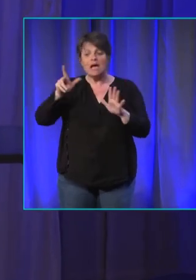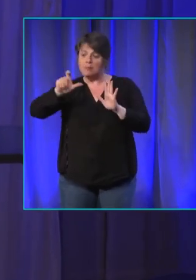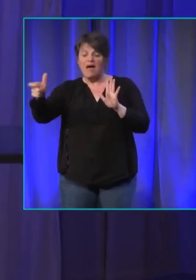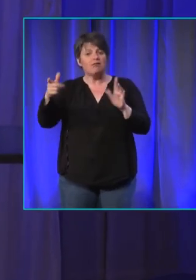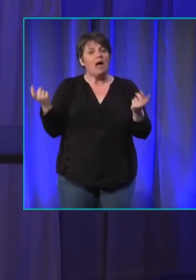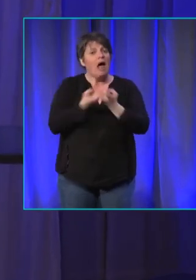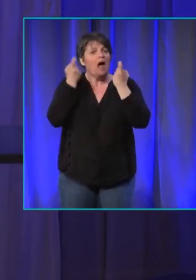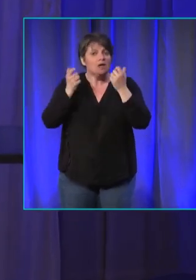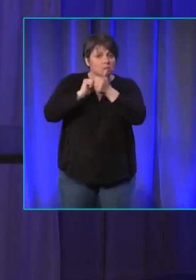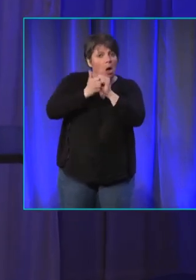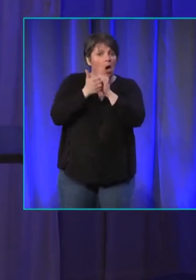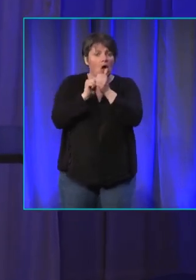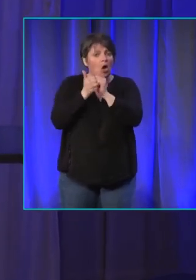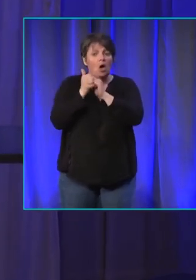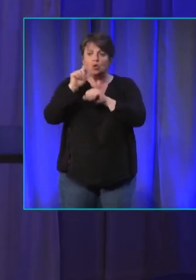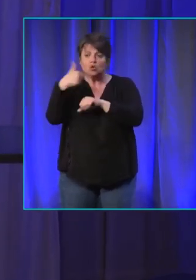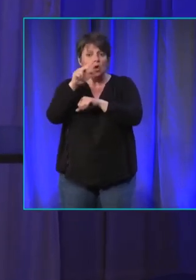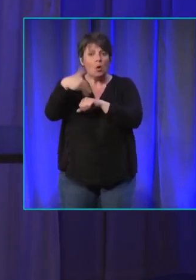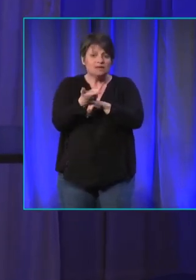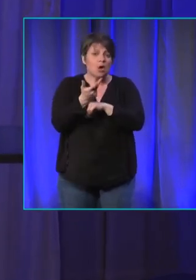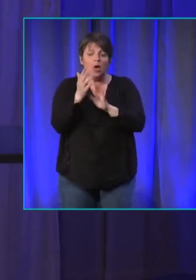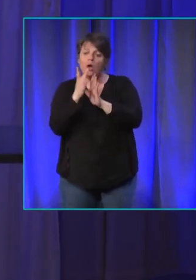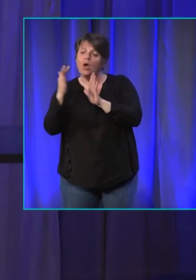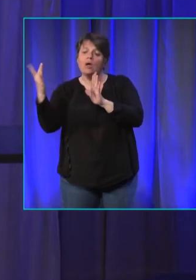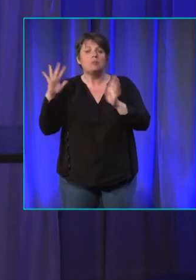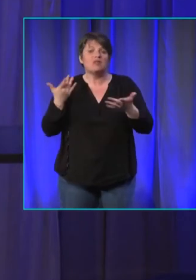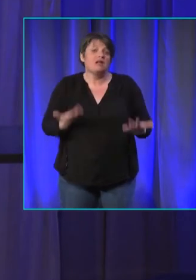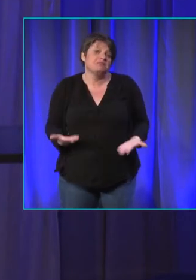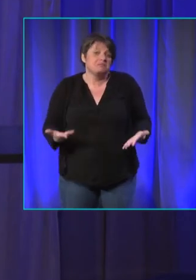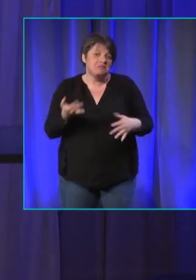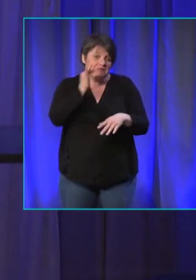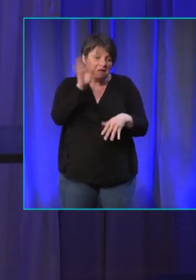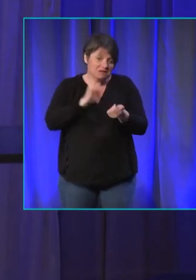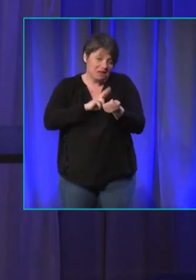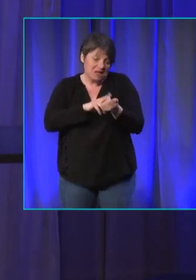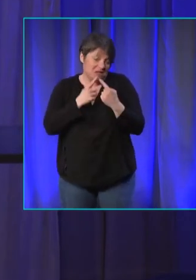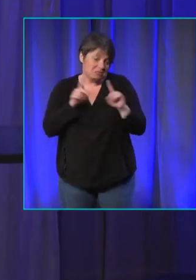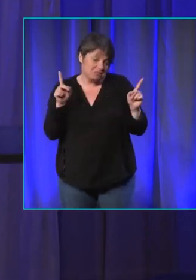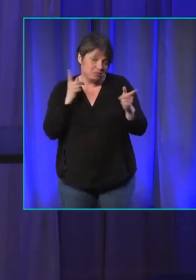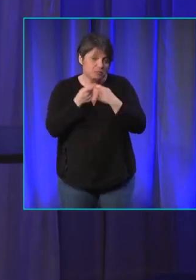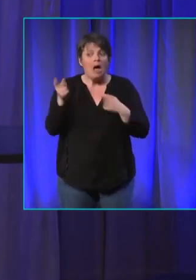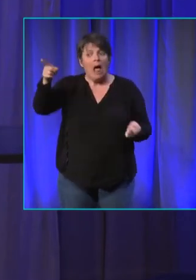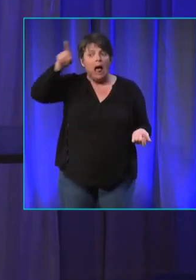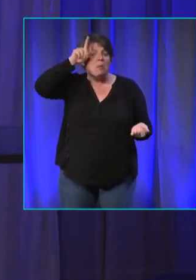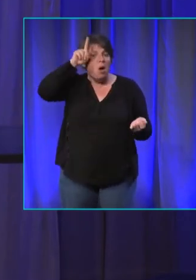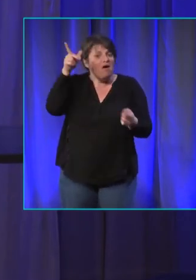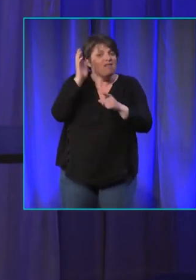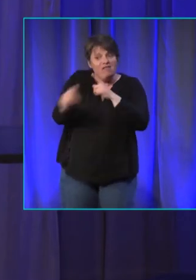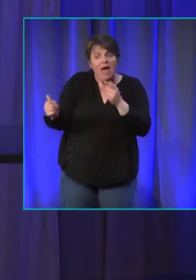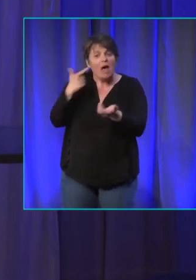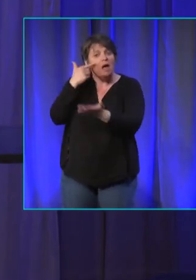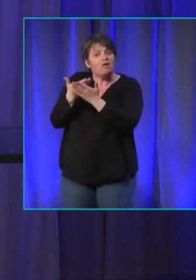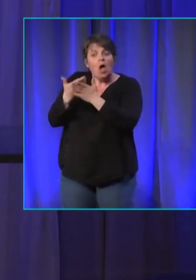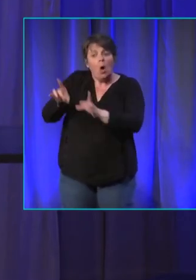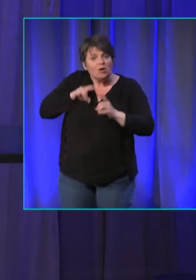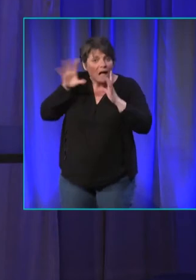3 heures en fin de journée. Donc après, peut-être on a un rythme qui n'est pas du tout approprié. Ouais. Les Allemands l'ont compris, les